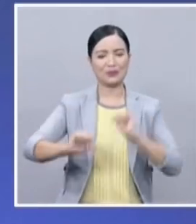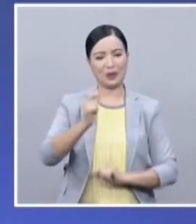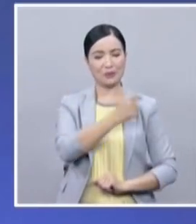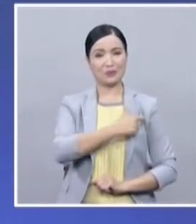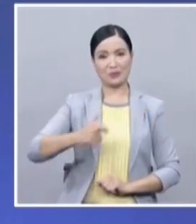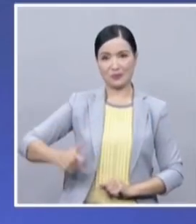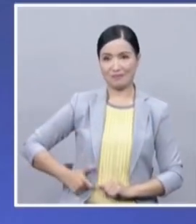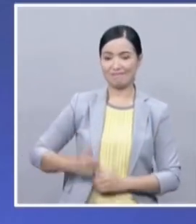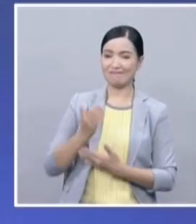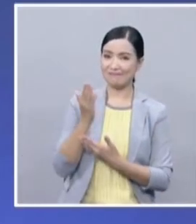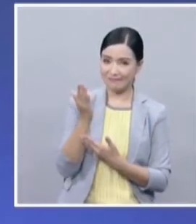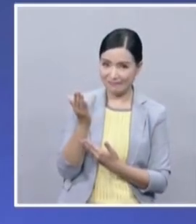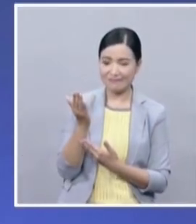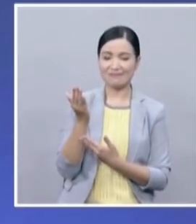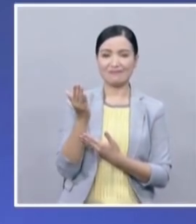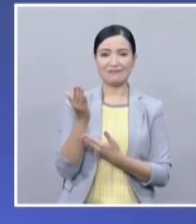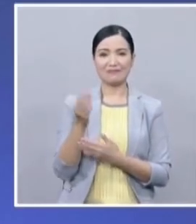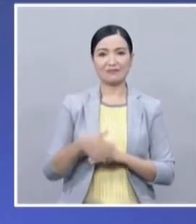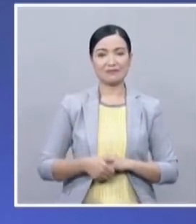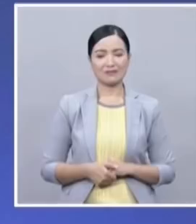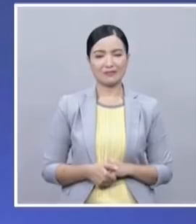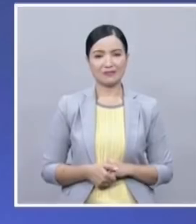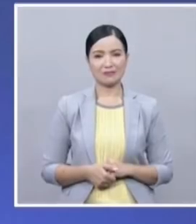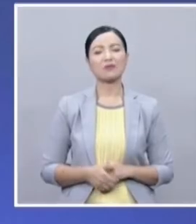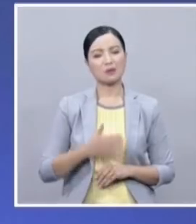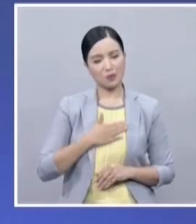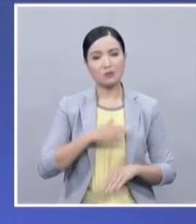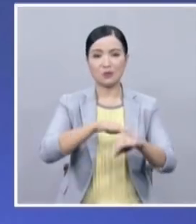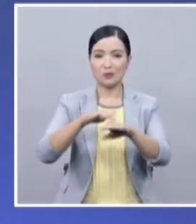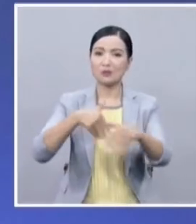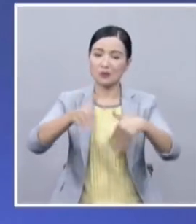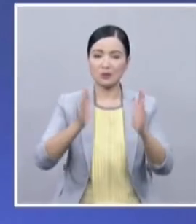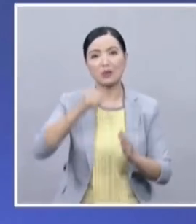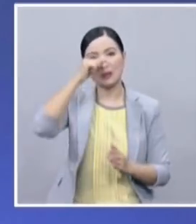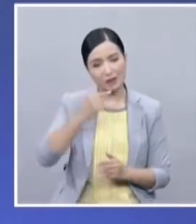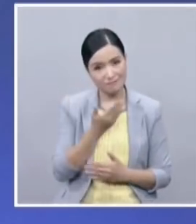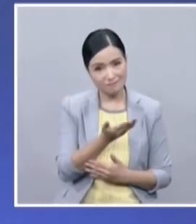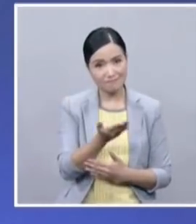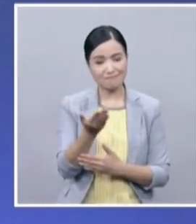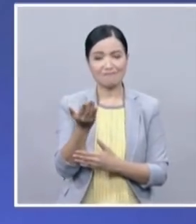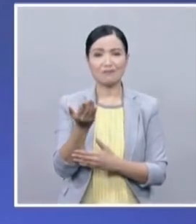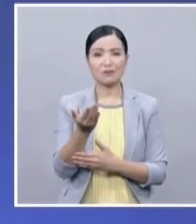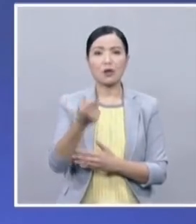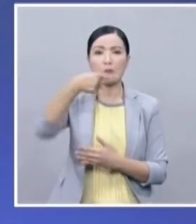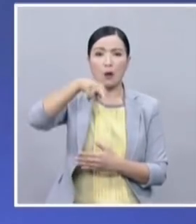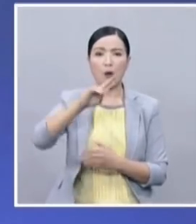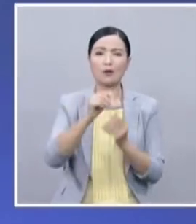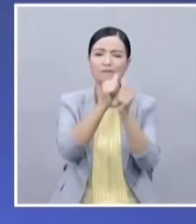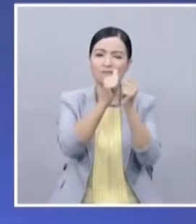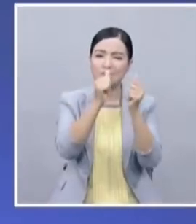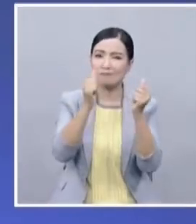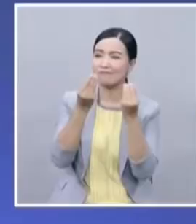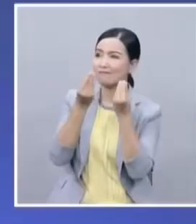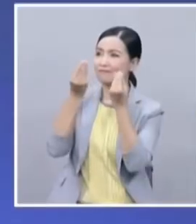จุฬาภรณ์วลัยลักษณ์อัครราชกุมารีผมขอเชิญชวนพระสงฆ์และชาวไทยทุกหมู่เหล่ารวมถวายพระพรชัยมงคล